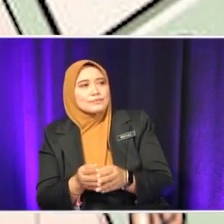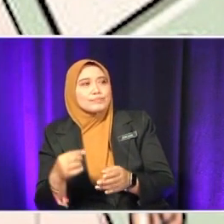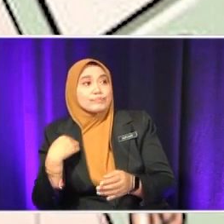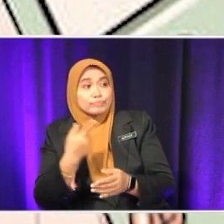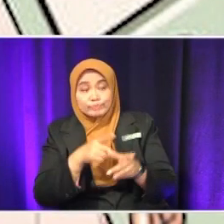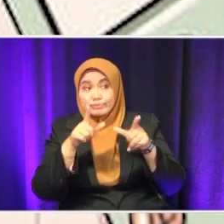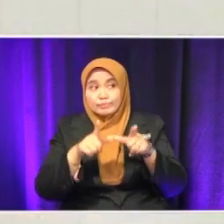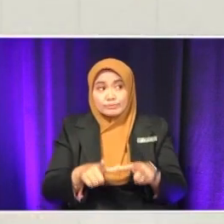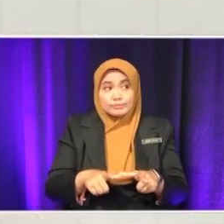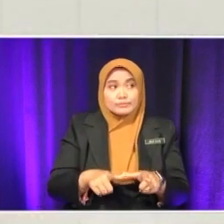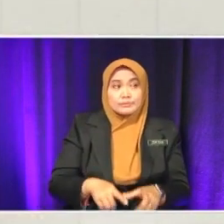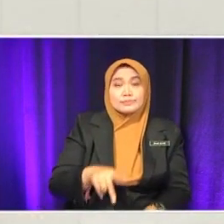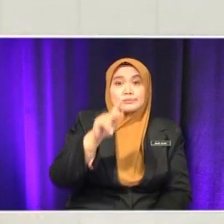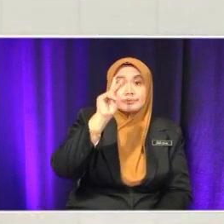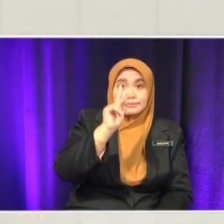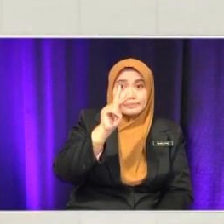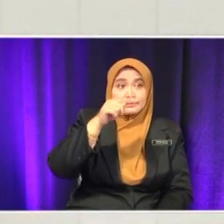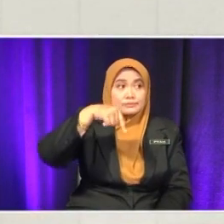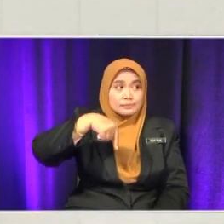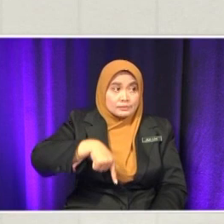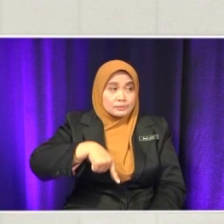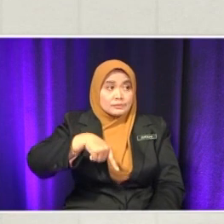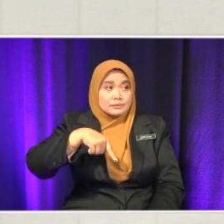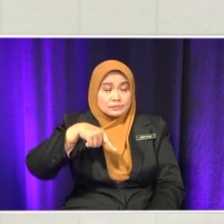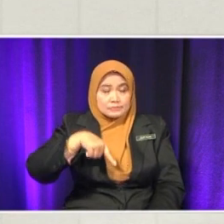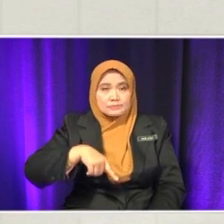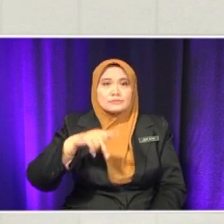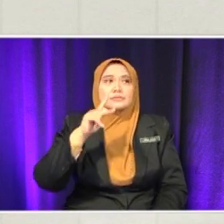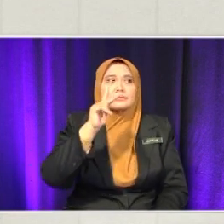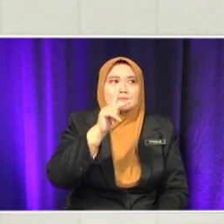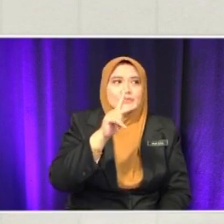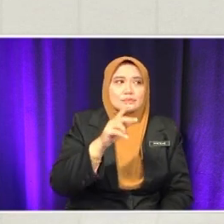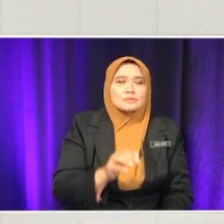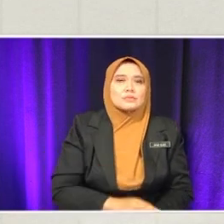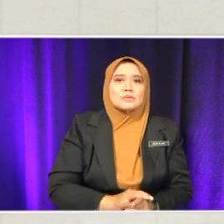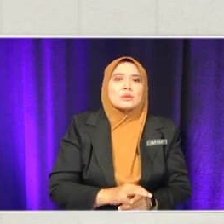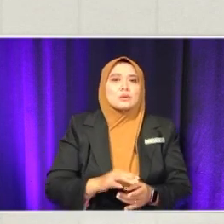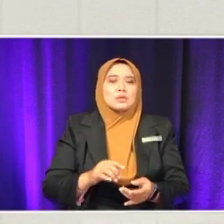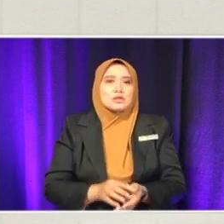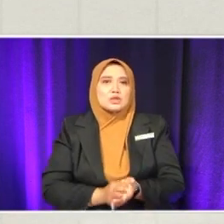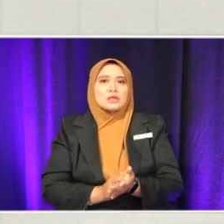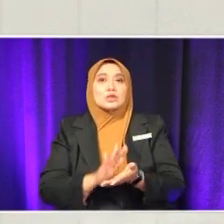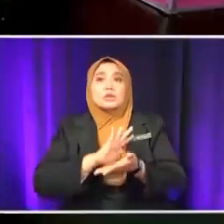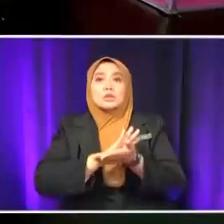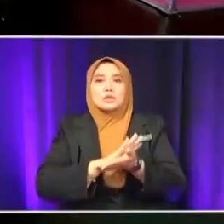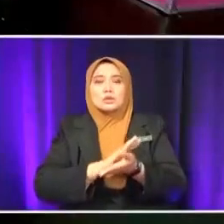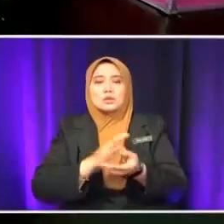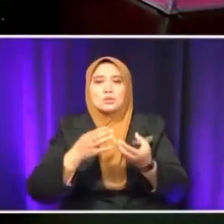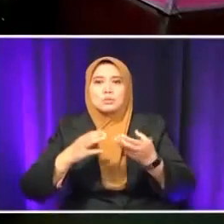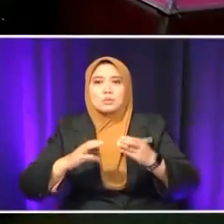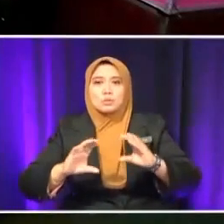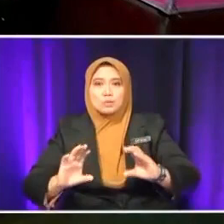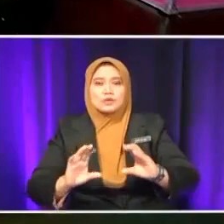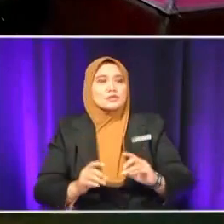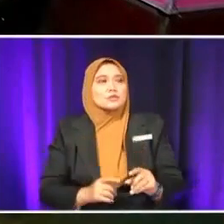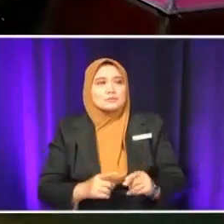L, kemudian dari L ke K. Ah. Ya, inilah yang akan kita hasilkan berbilang tepi. Baik.